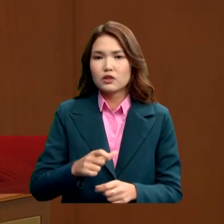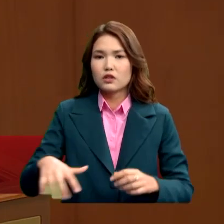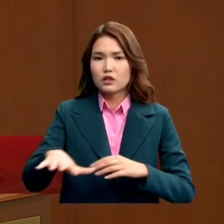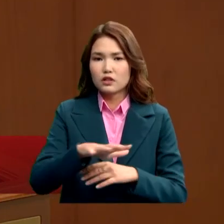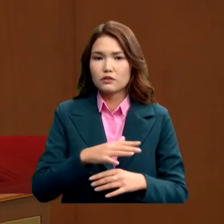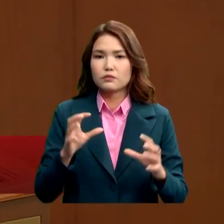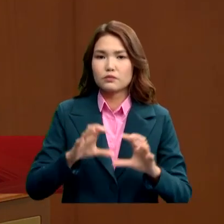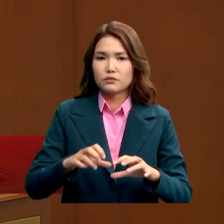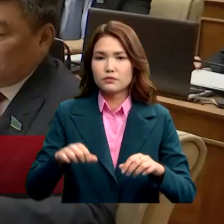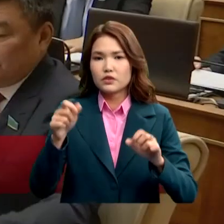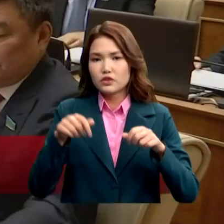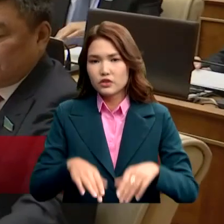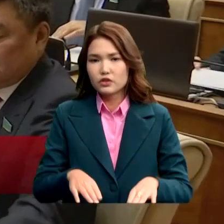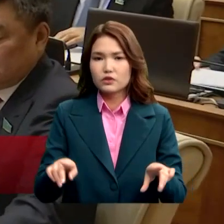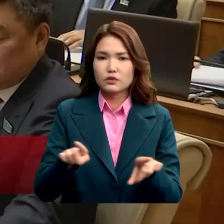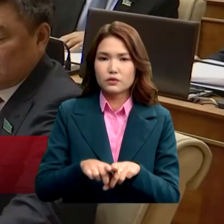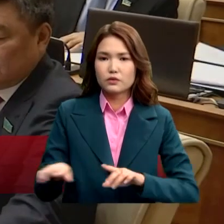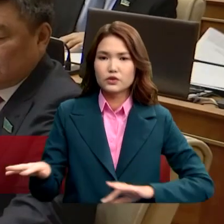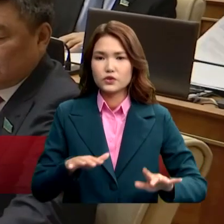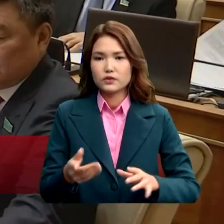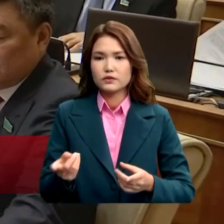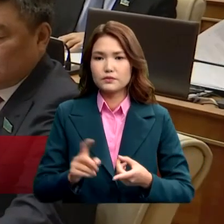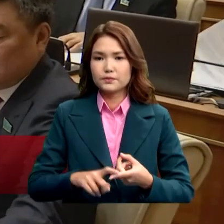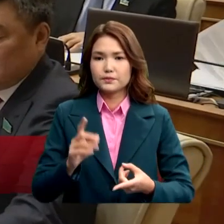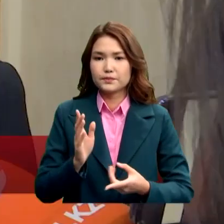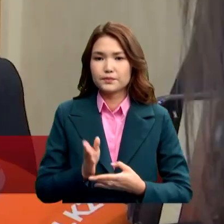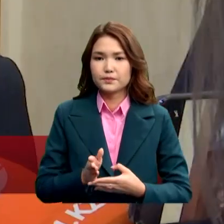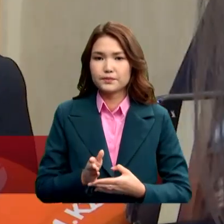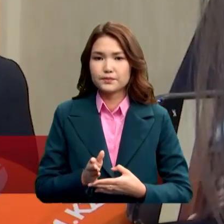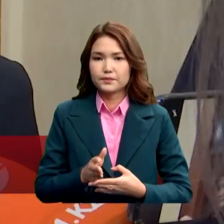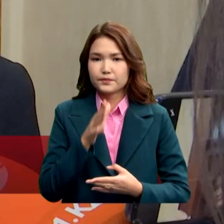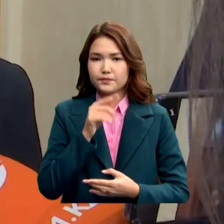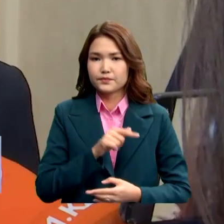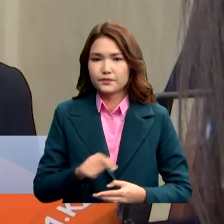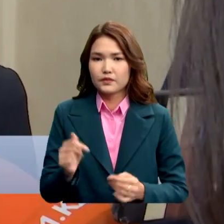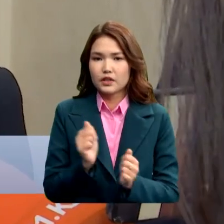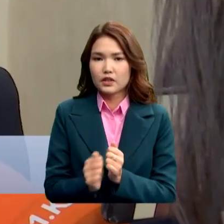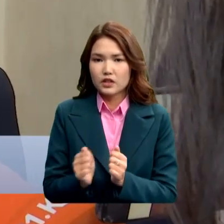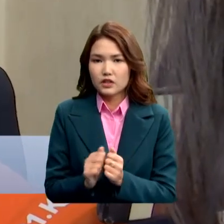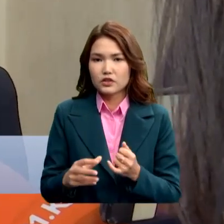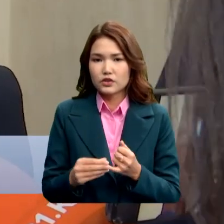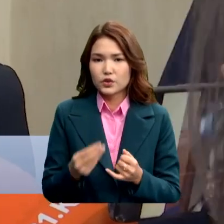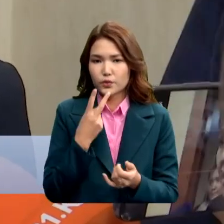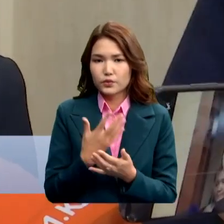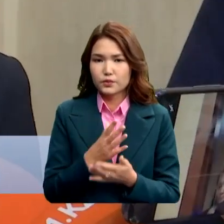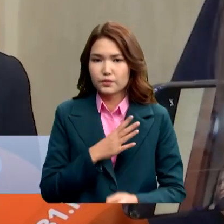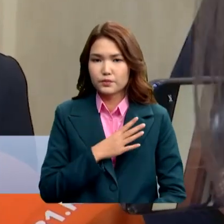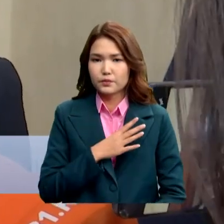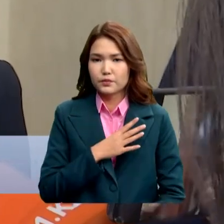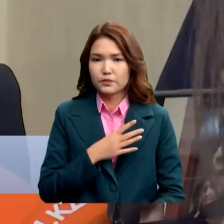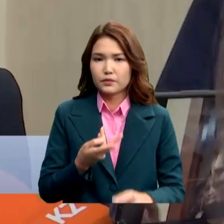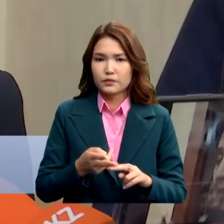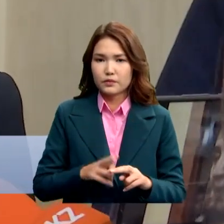төнген жағдайда шектеу енгізу жолдарын айтып берді. Қазір бізде 8-7 миллион азаматтар жұмыс істеп жатыр.